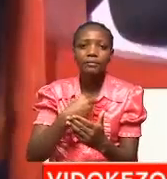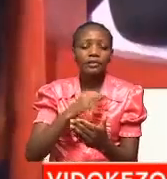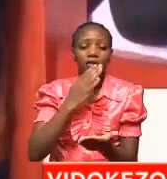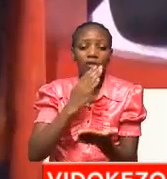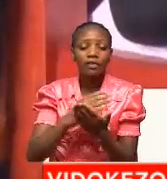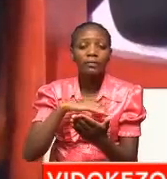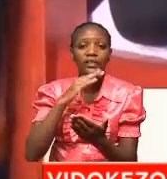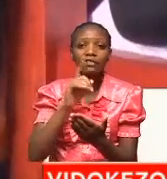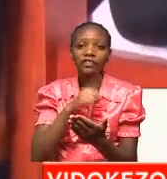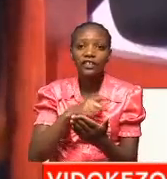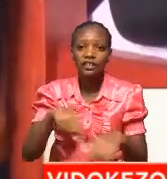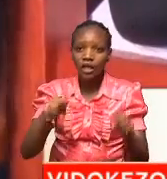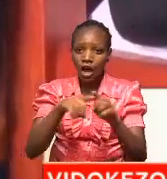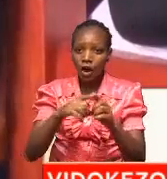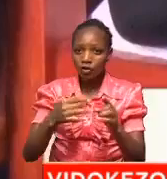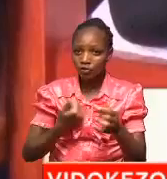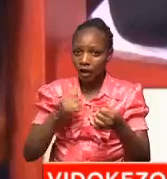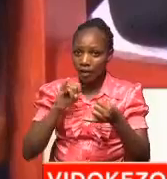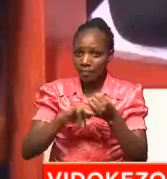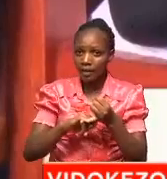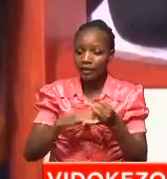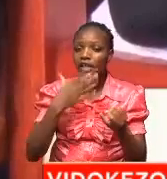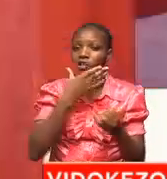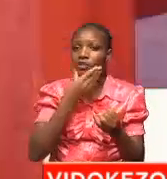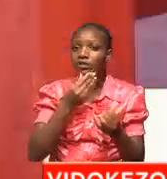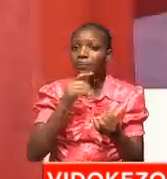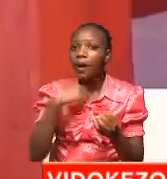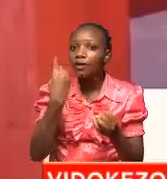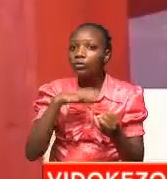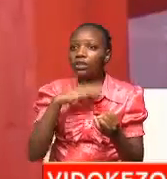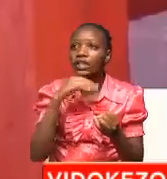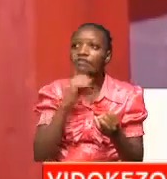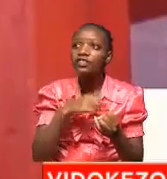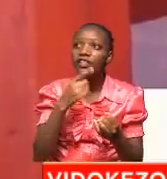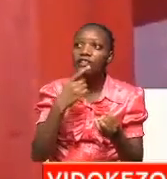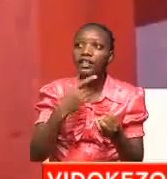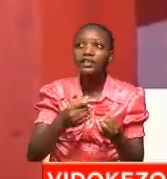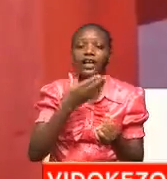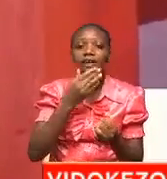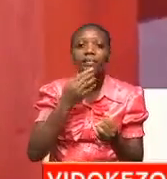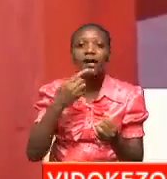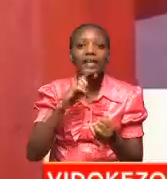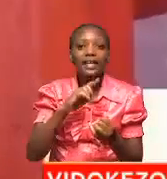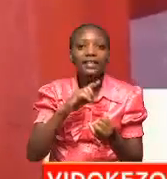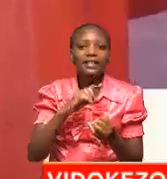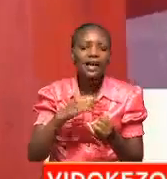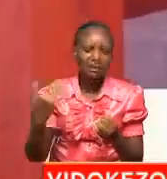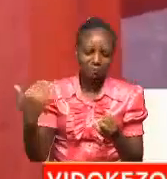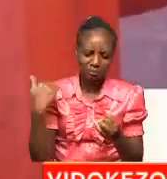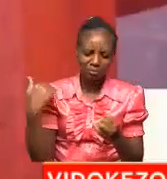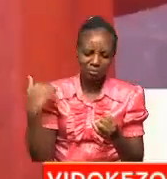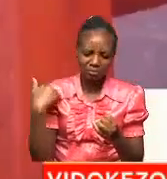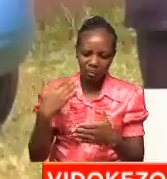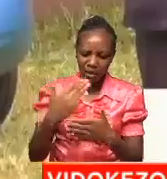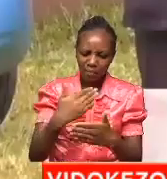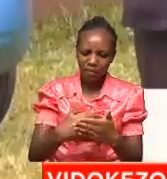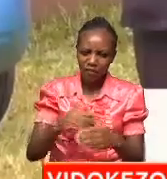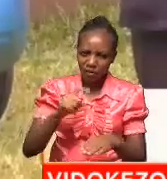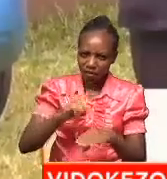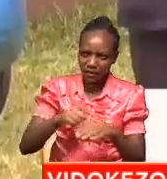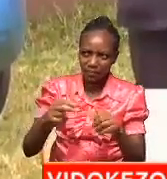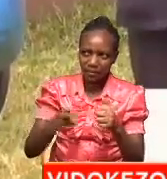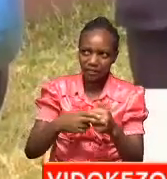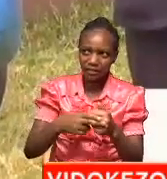Mkewe marehemu Rose Washira amesema mmewe alivamiwa na watu wasiojulikana muda mchache kabla ya kutimia muda